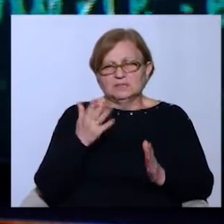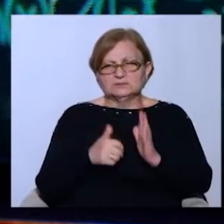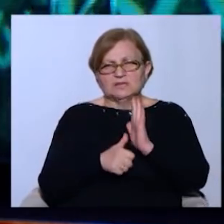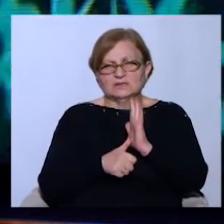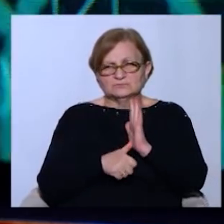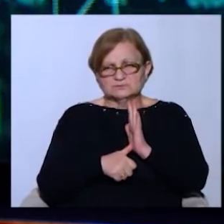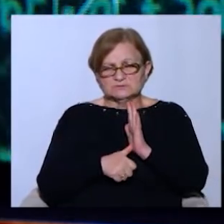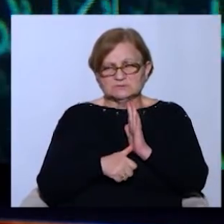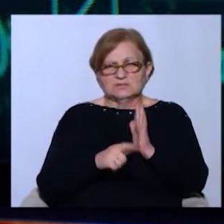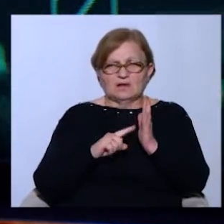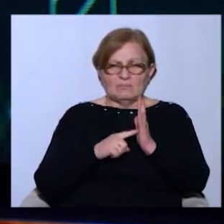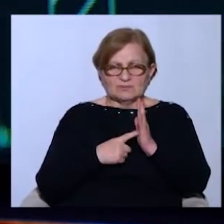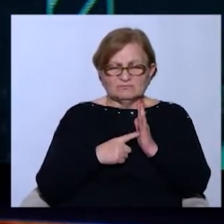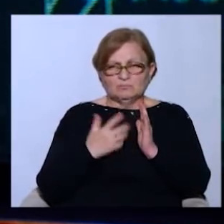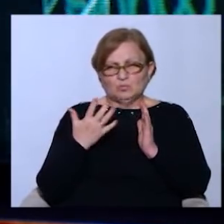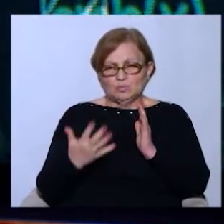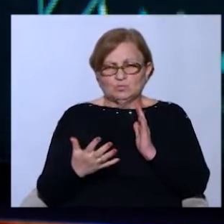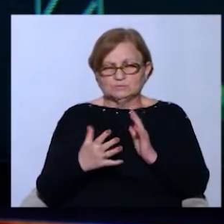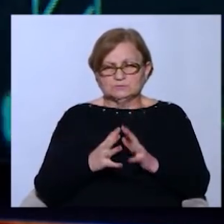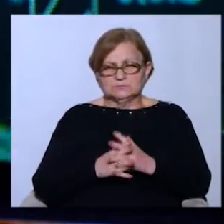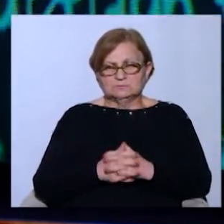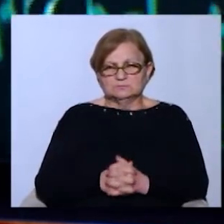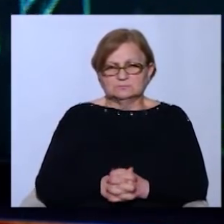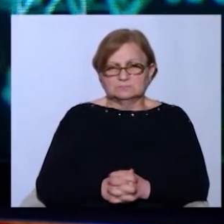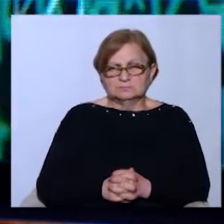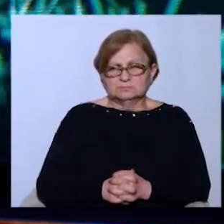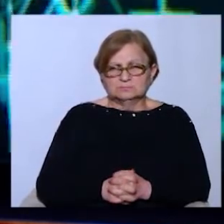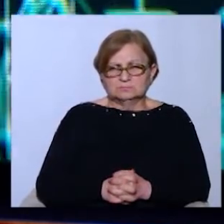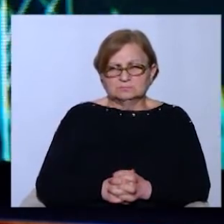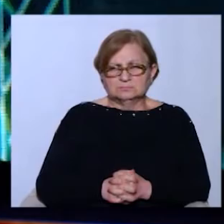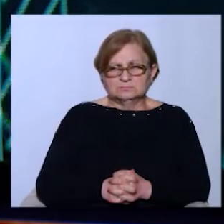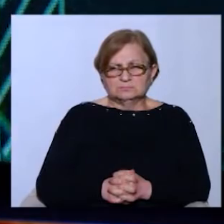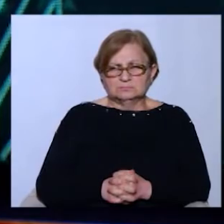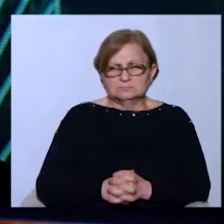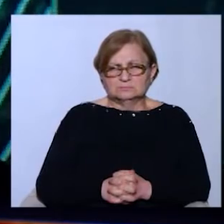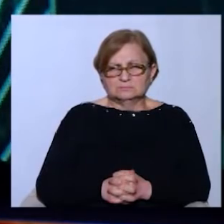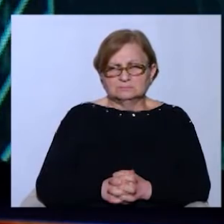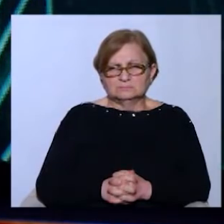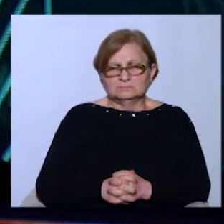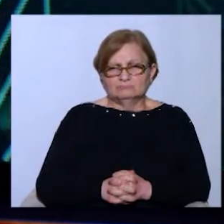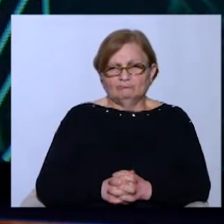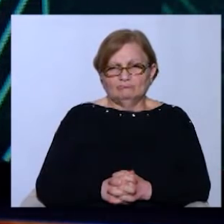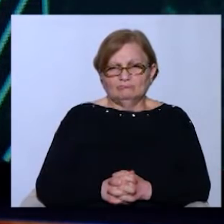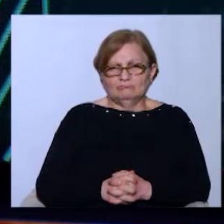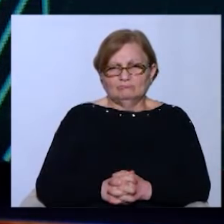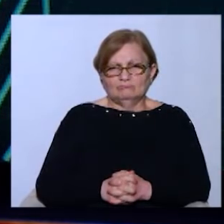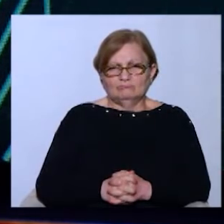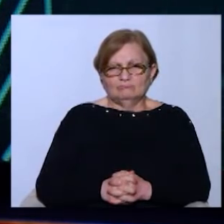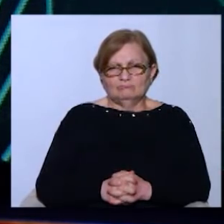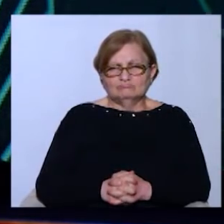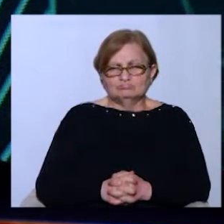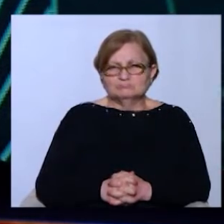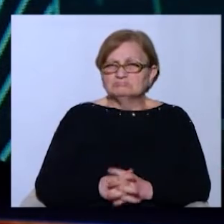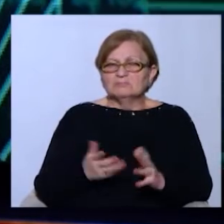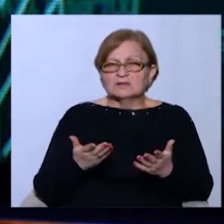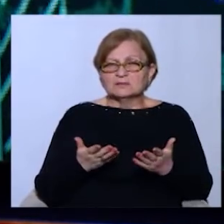6 აღებული 5 ჯერ. ნახეთ. 6 აღებული 5 ჯერ. ესე იგი,